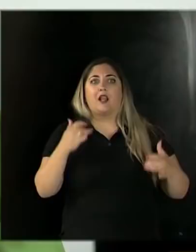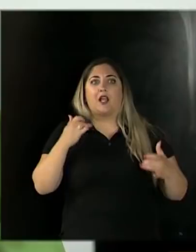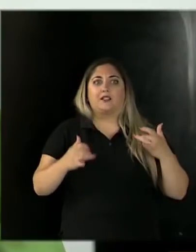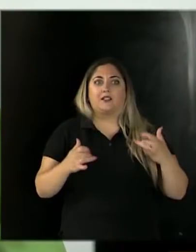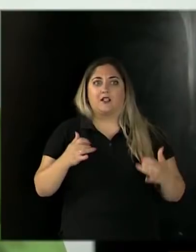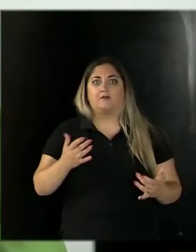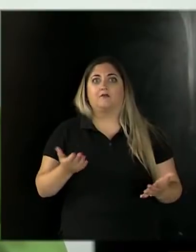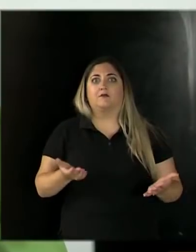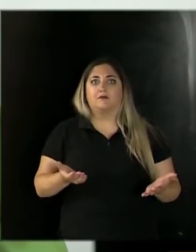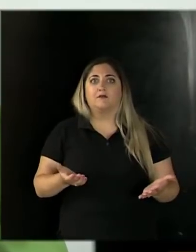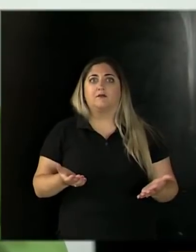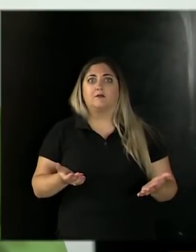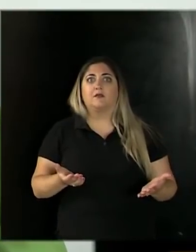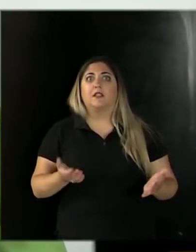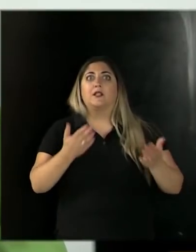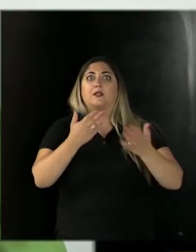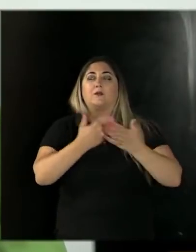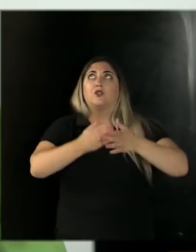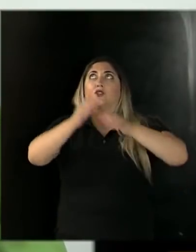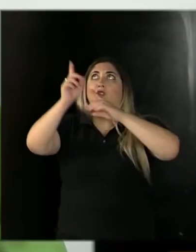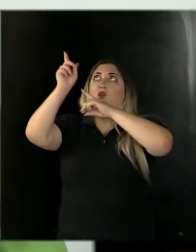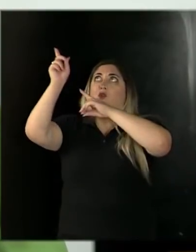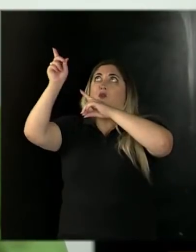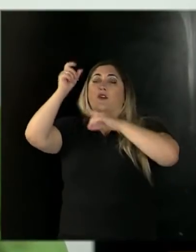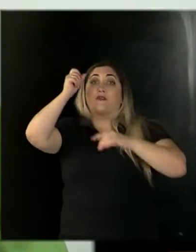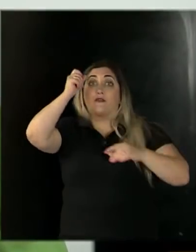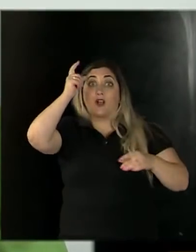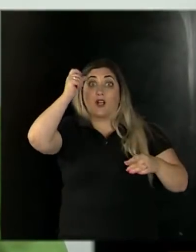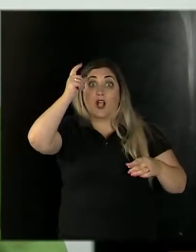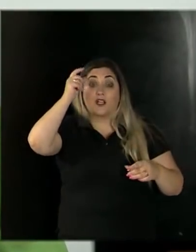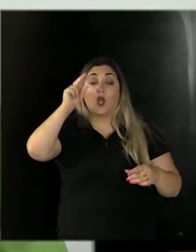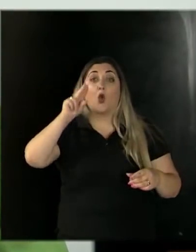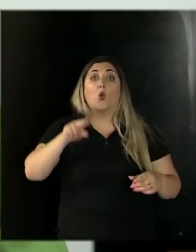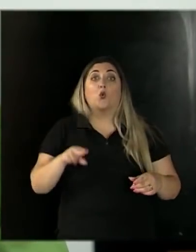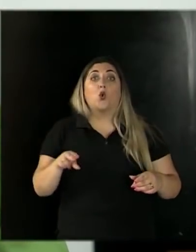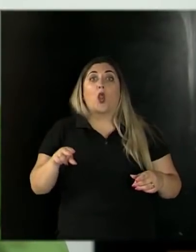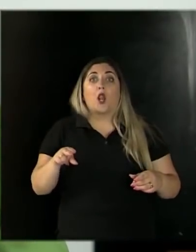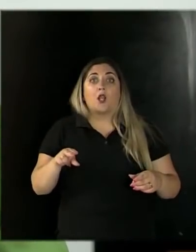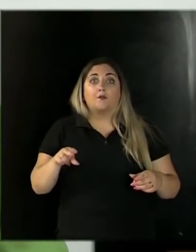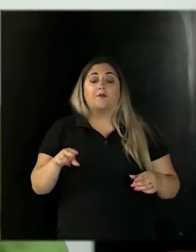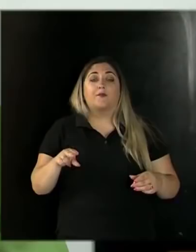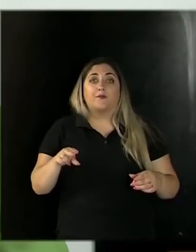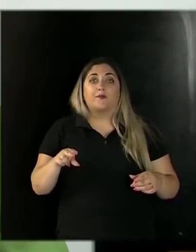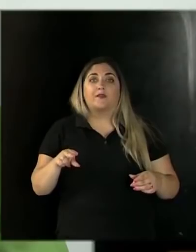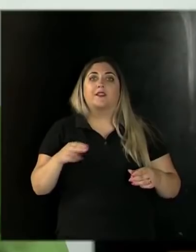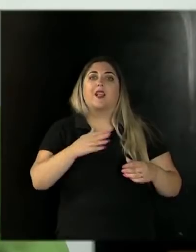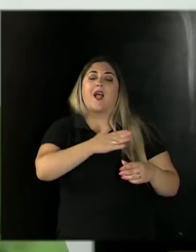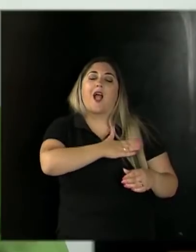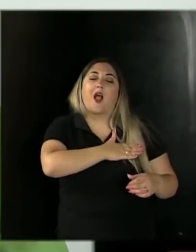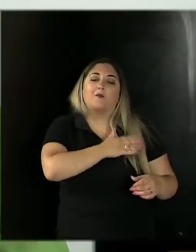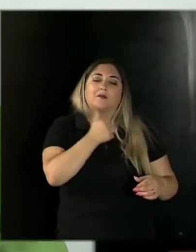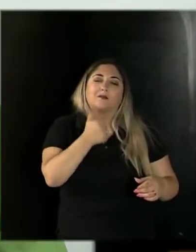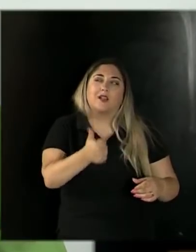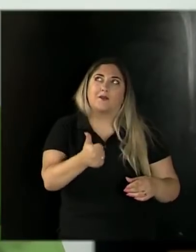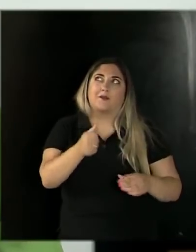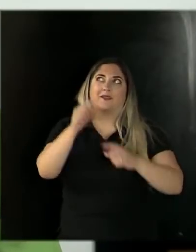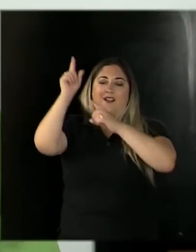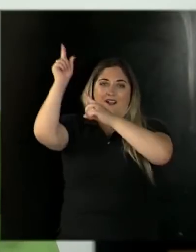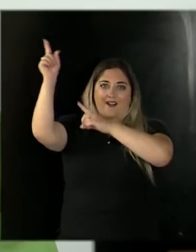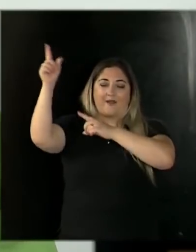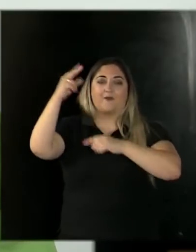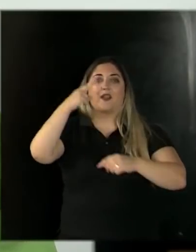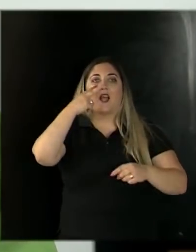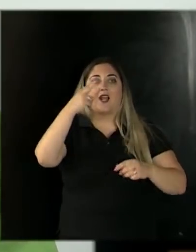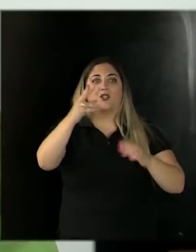f'ħajjitna biex il-mulej ifakkarna wkoll fil-ħniena tiegħu. Nitolbu.